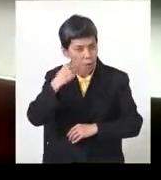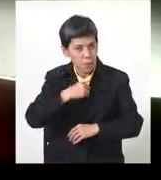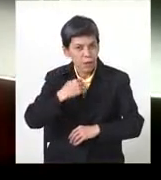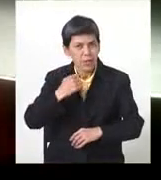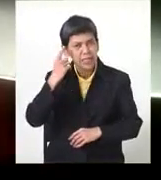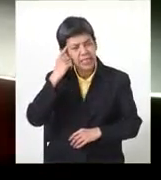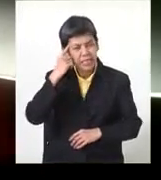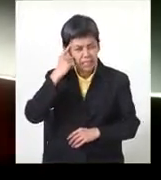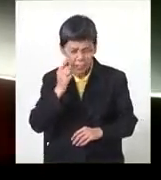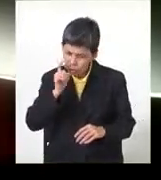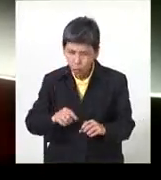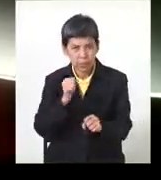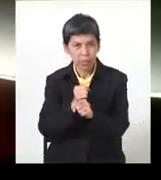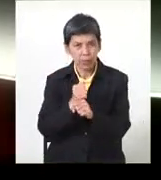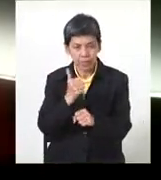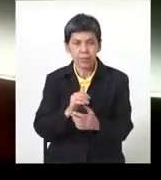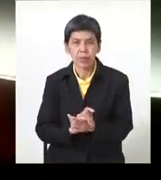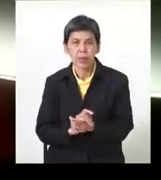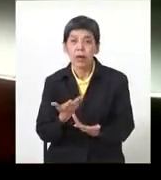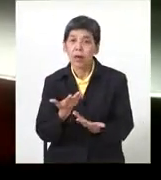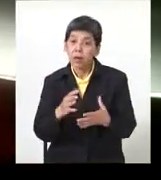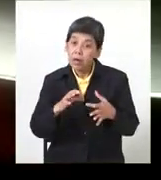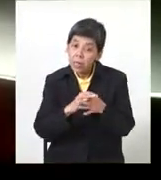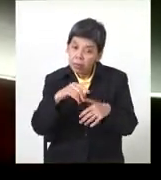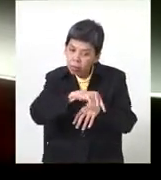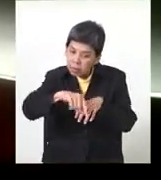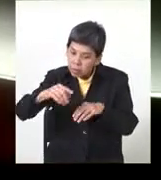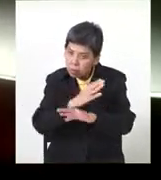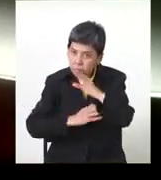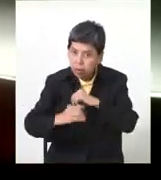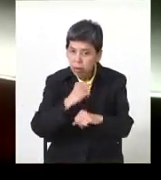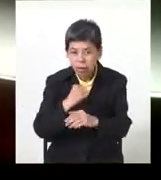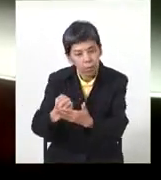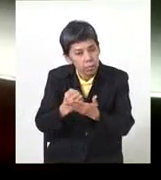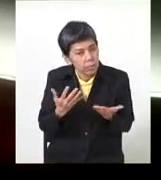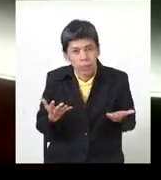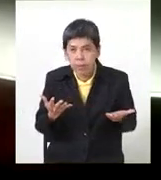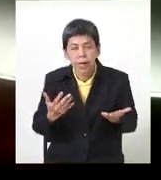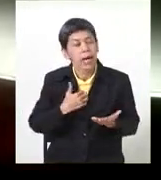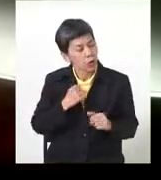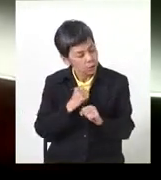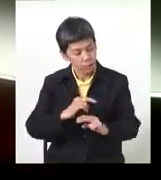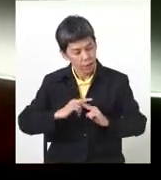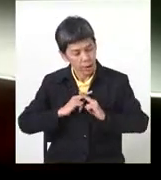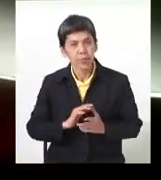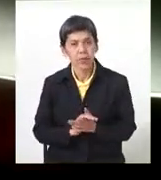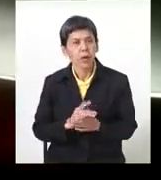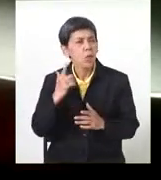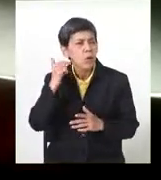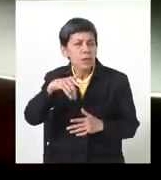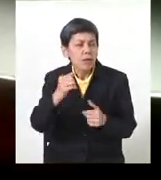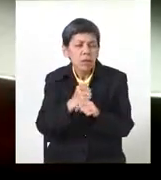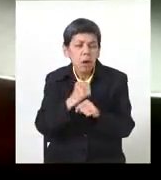อยู่เรื่อยแต่ฝันของผมเนี่ยต้องกระกระโดดจับถึงแฮนดิแคปเนี่ยคือแต้มต่อแต่ไม่มีใครมาต่อให้เราตลอดหรอกเราต้องต่อ